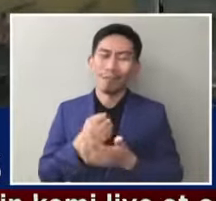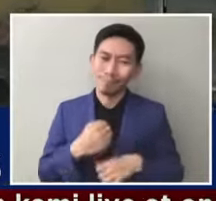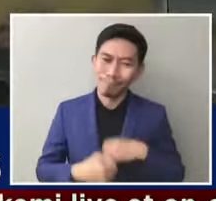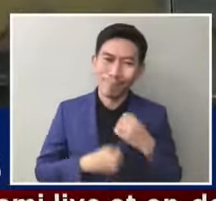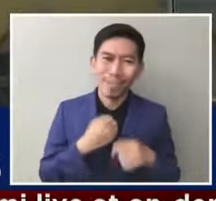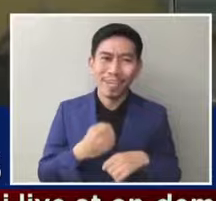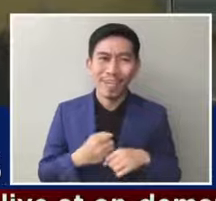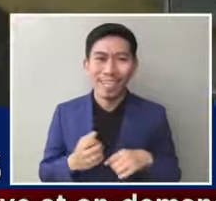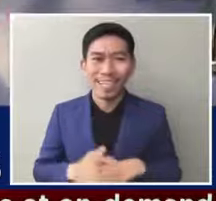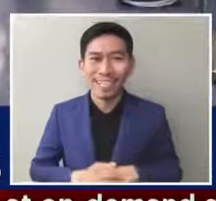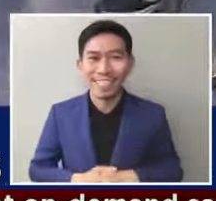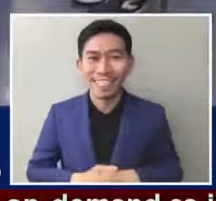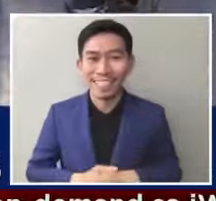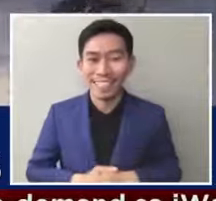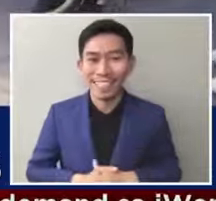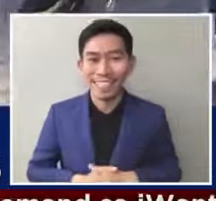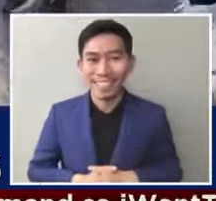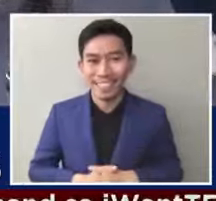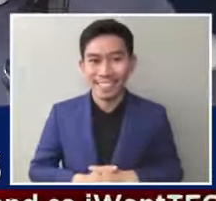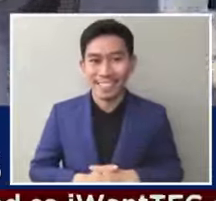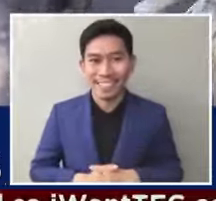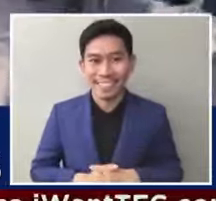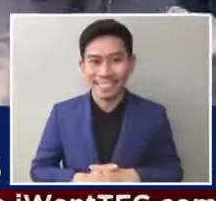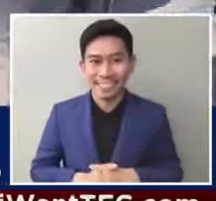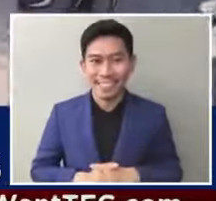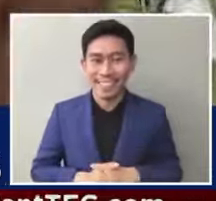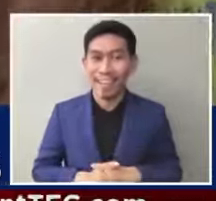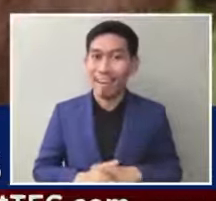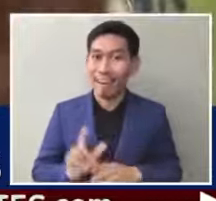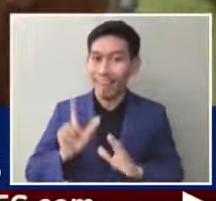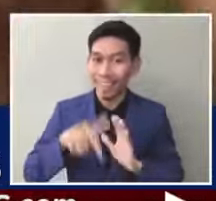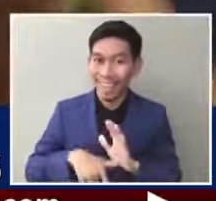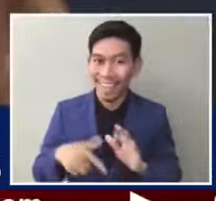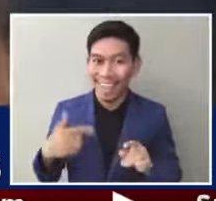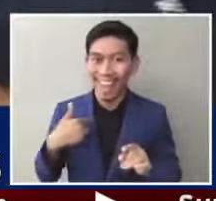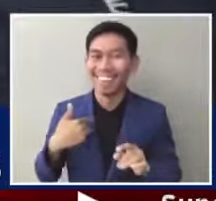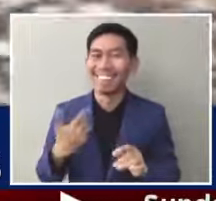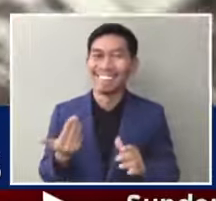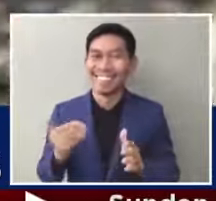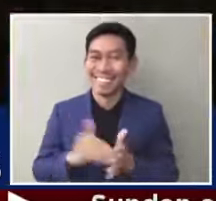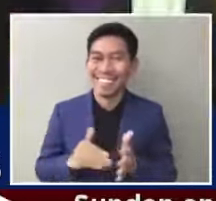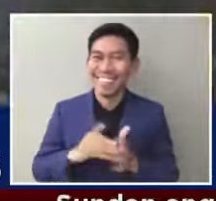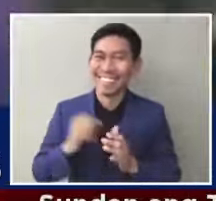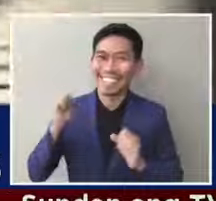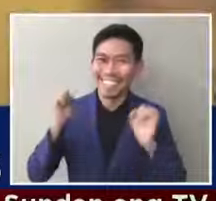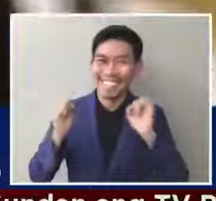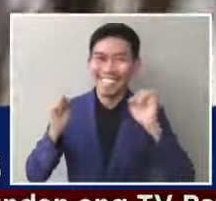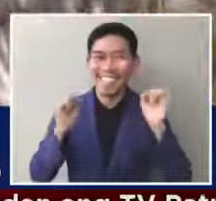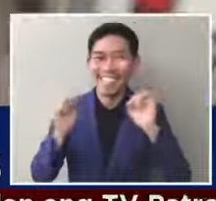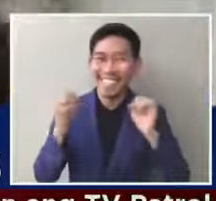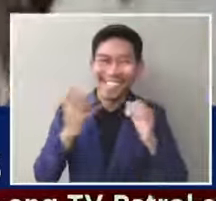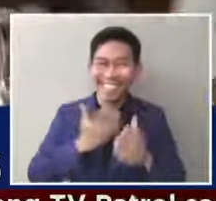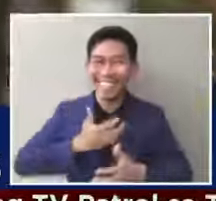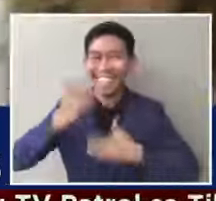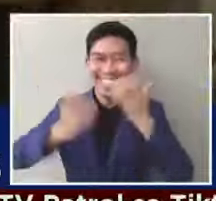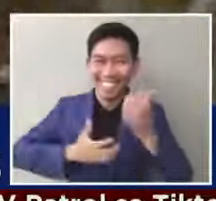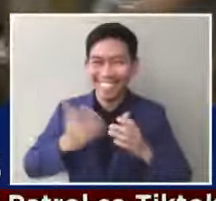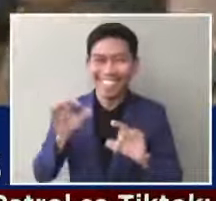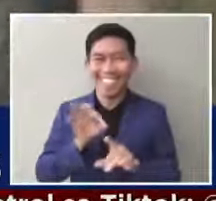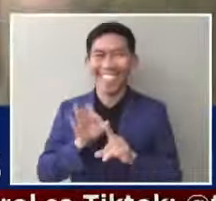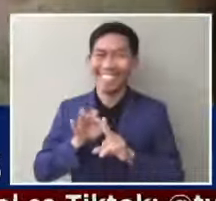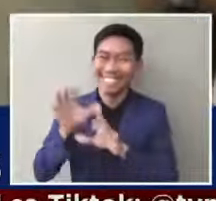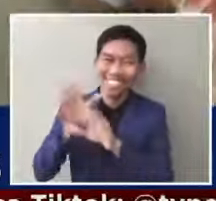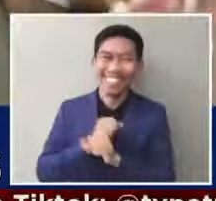my girlies! Maya-maya pa, kaliwat kanan na ang hiyawan ng fans na nakakuha ng tickets.